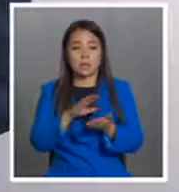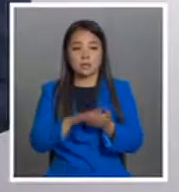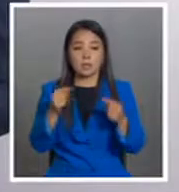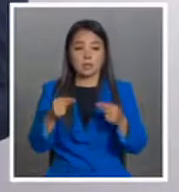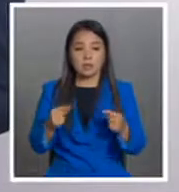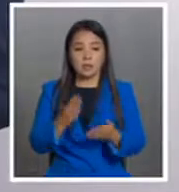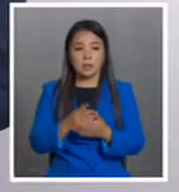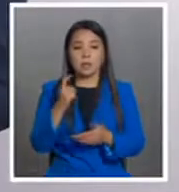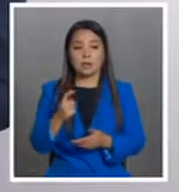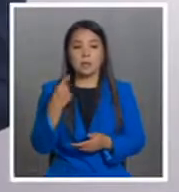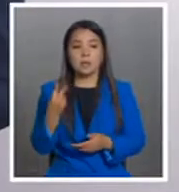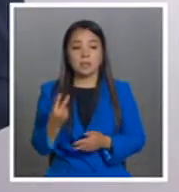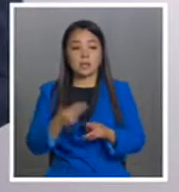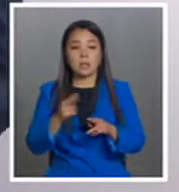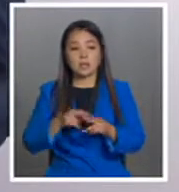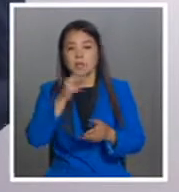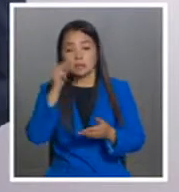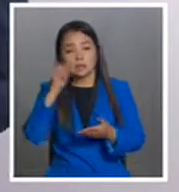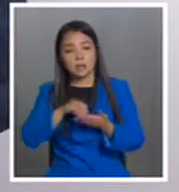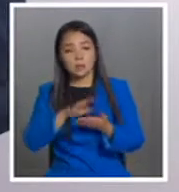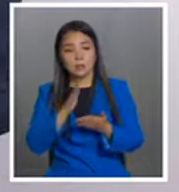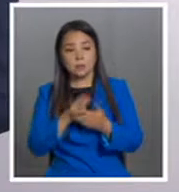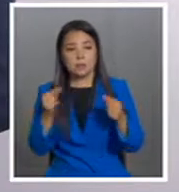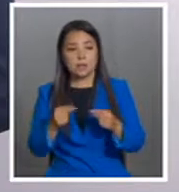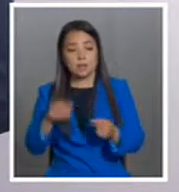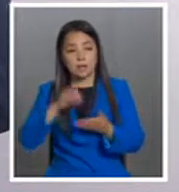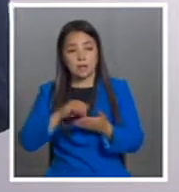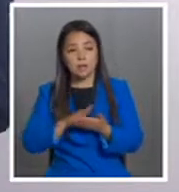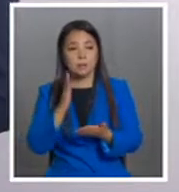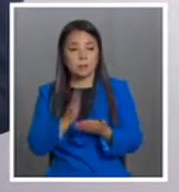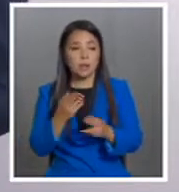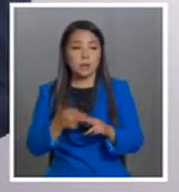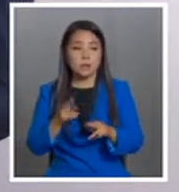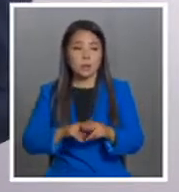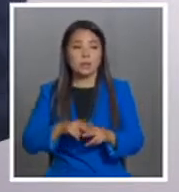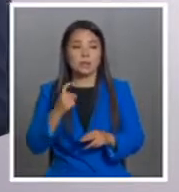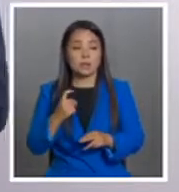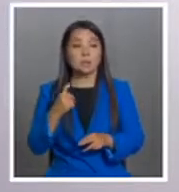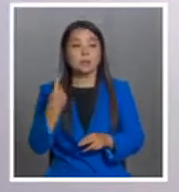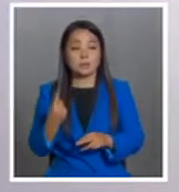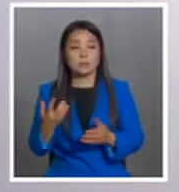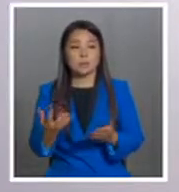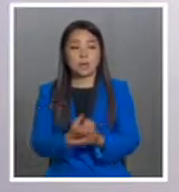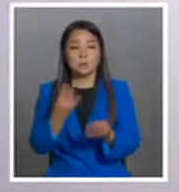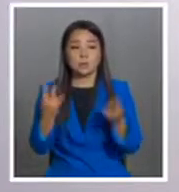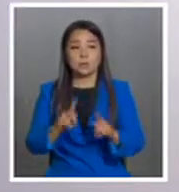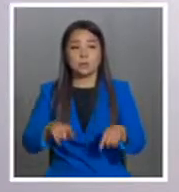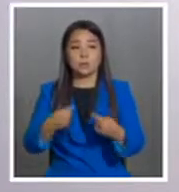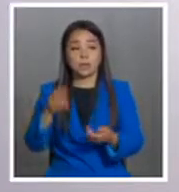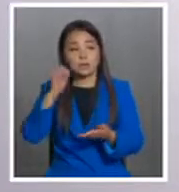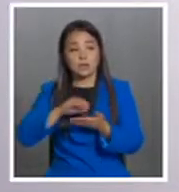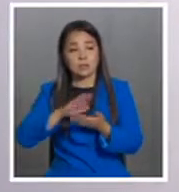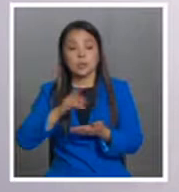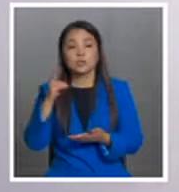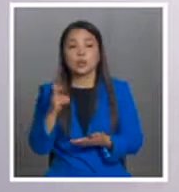x2-ні шаманың екінші бөлігіне сәйкес сан деп алатын болсақ, бірінші x1-ді табу үшін біз берілген сан